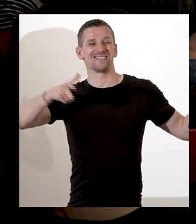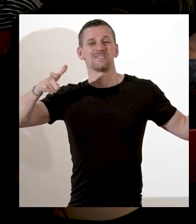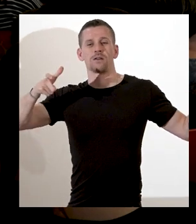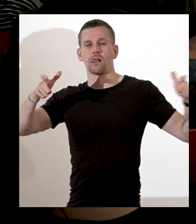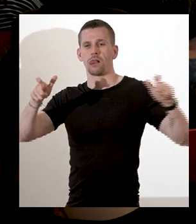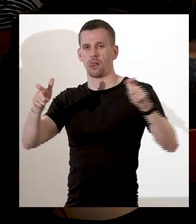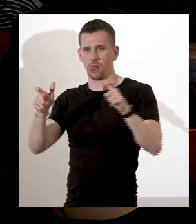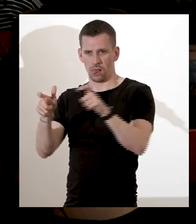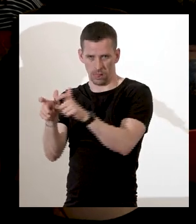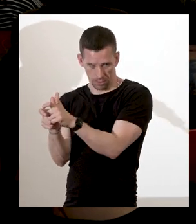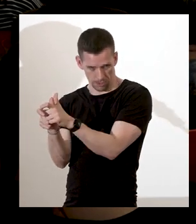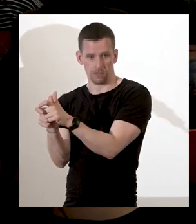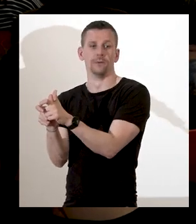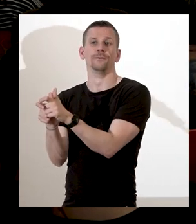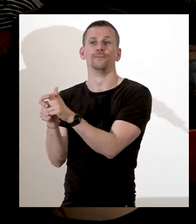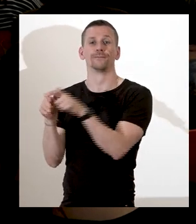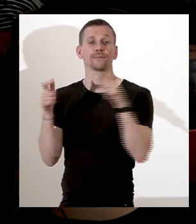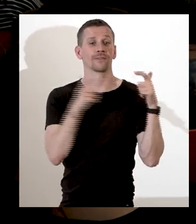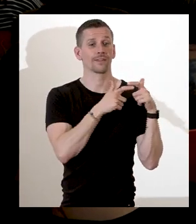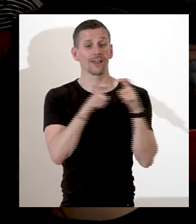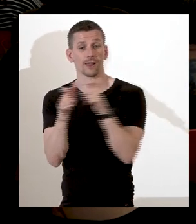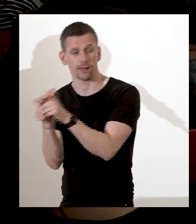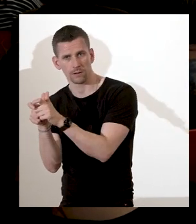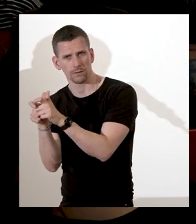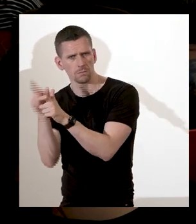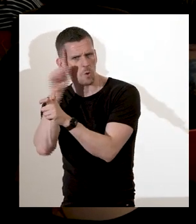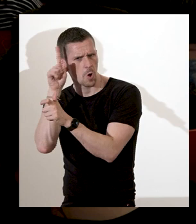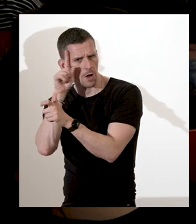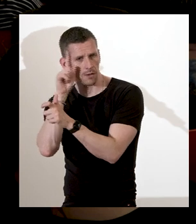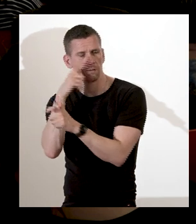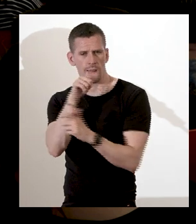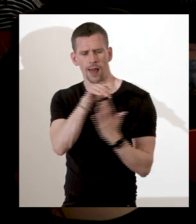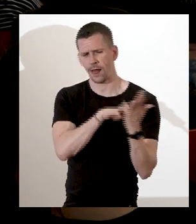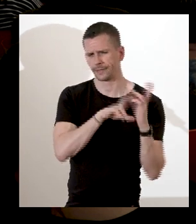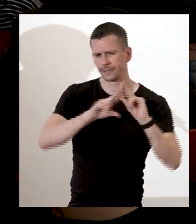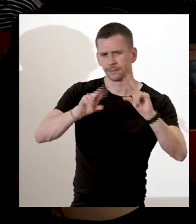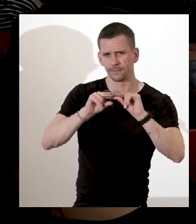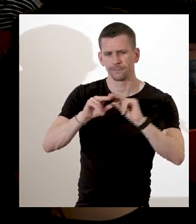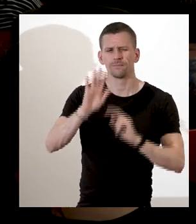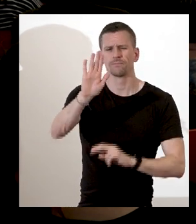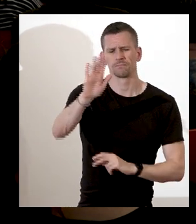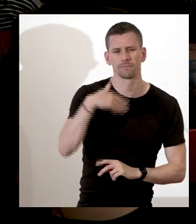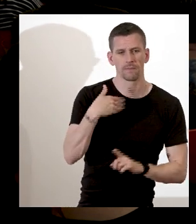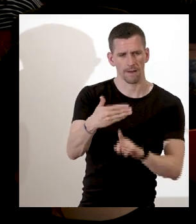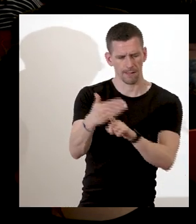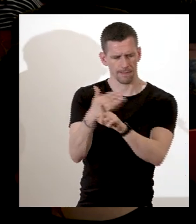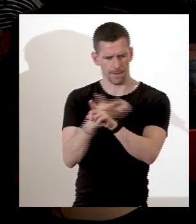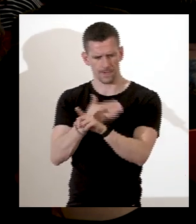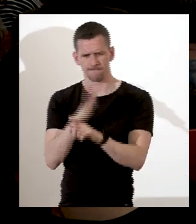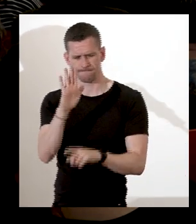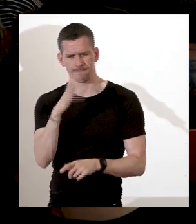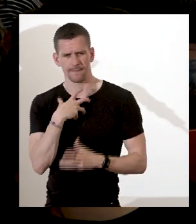Mais avant d'expliquer les raisons de ce déclin, je voudrais donc revenir sur